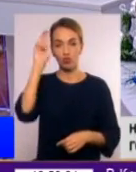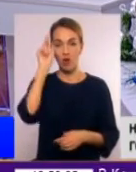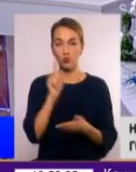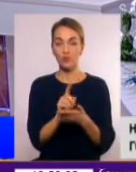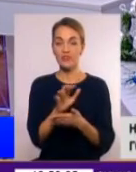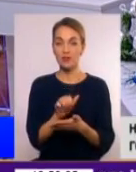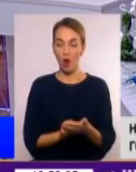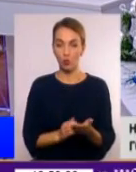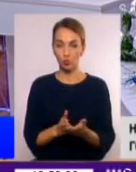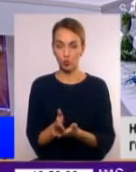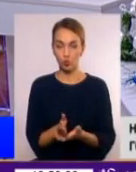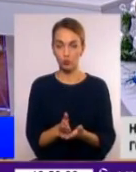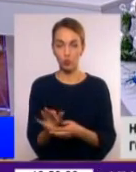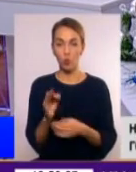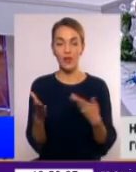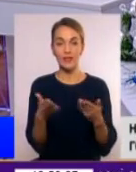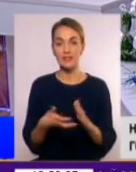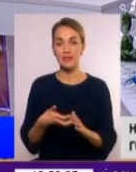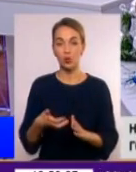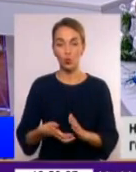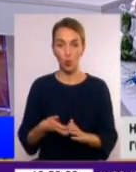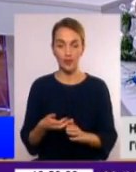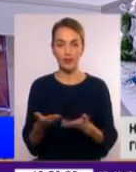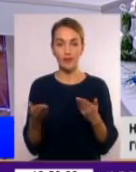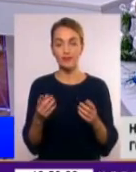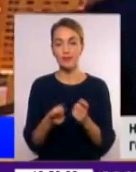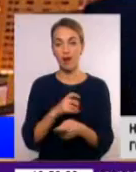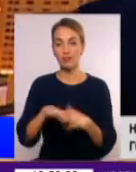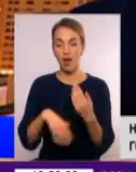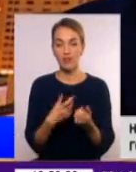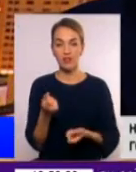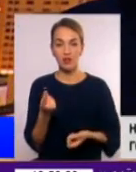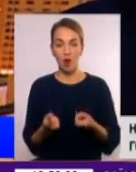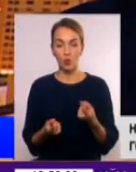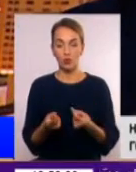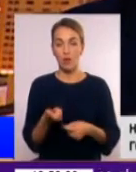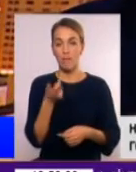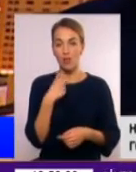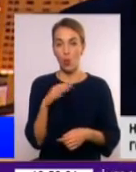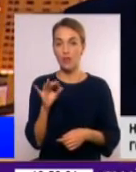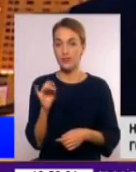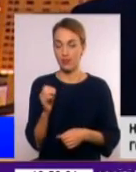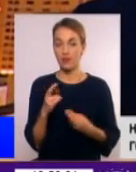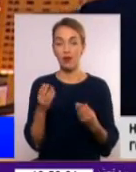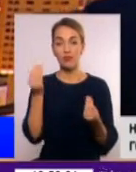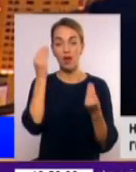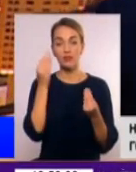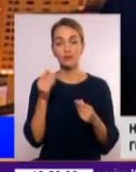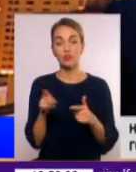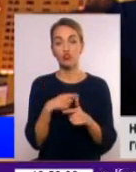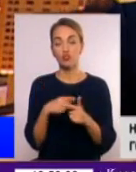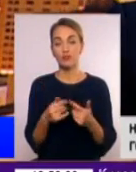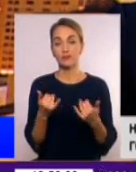фіскальну службу, про якісь недоліки, то які скандали виникають. Пан Олександре, як ви гадаєте, чи на часі це